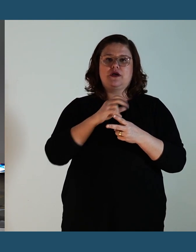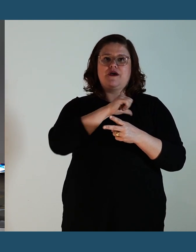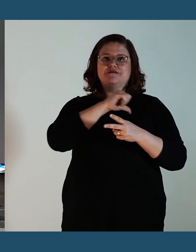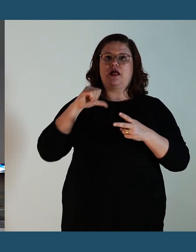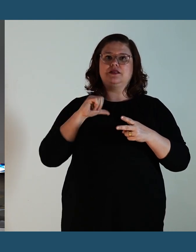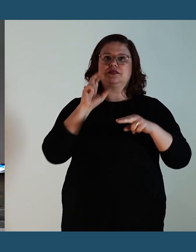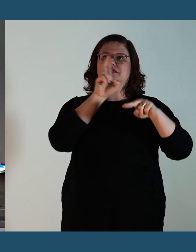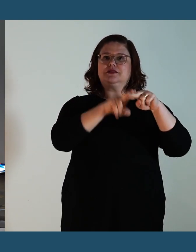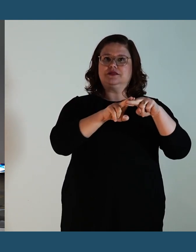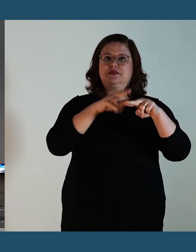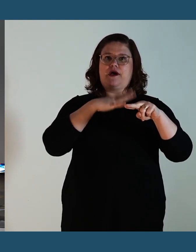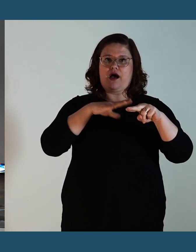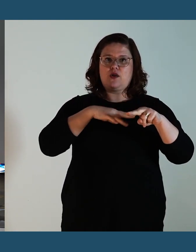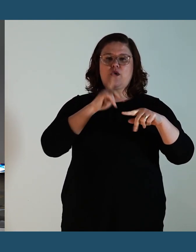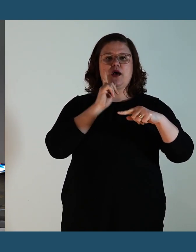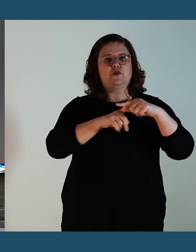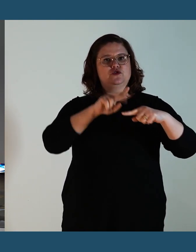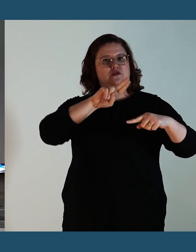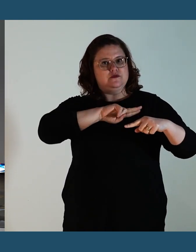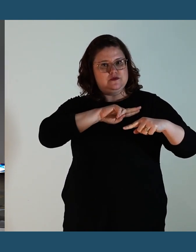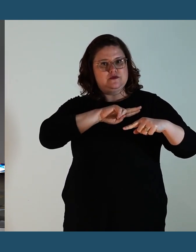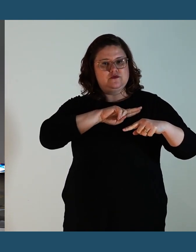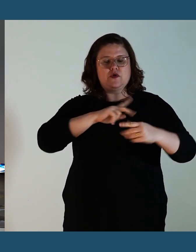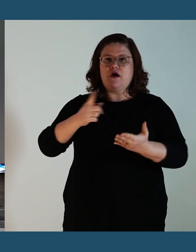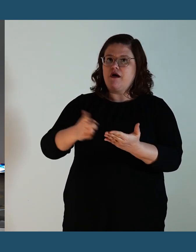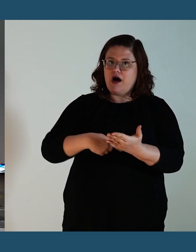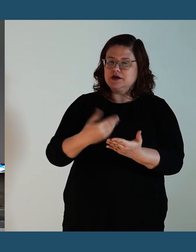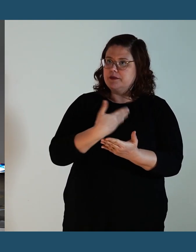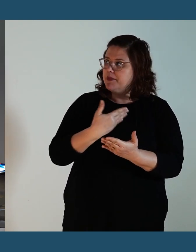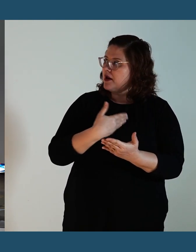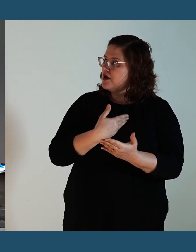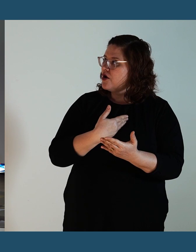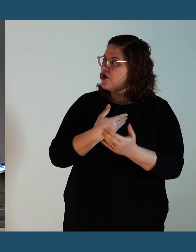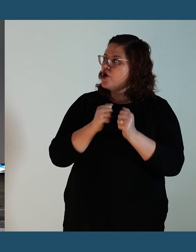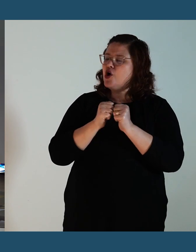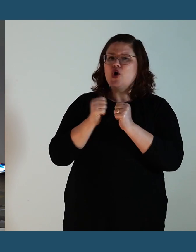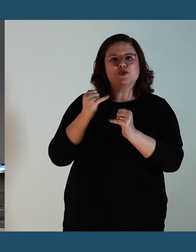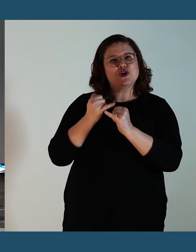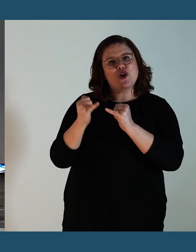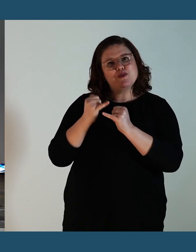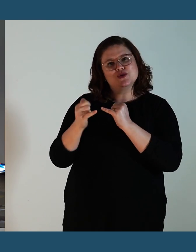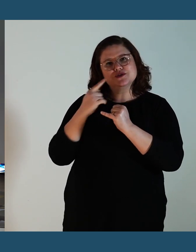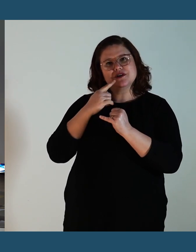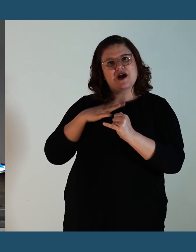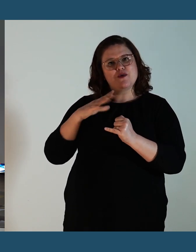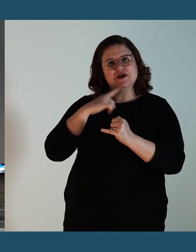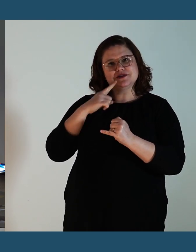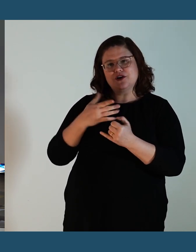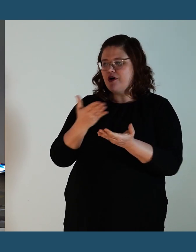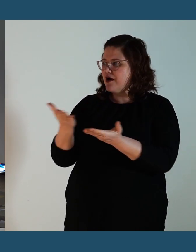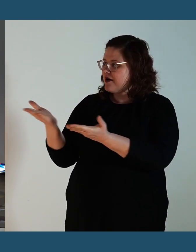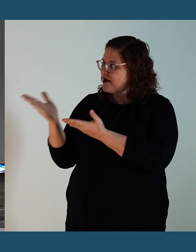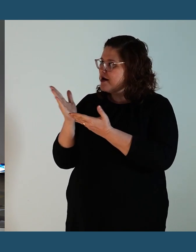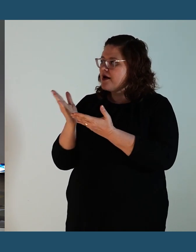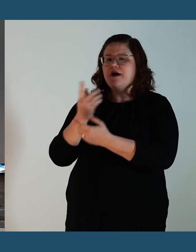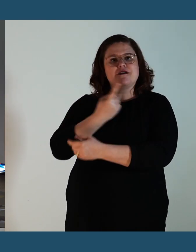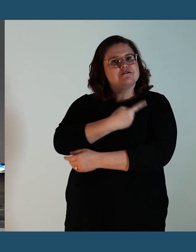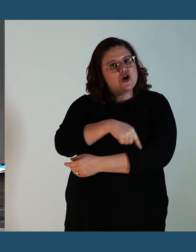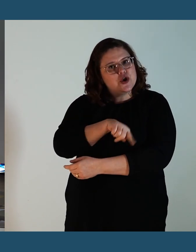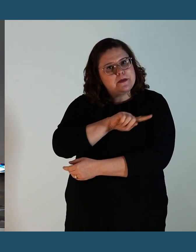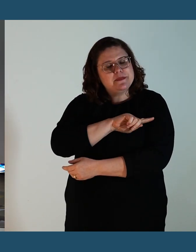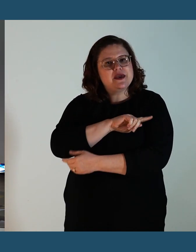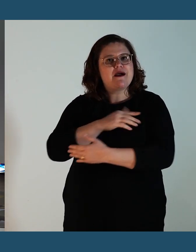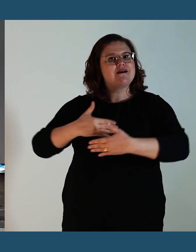valtaa ja siinä on paljon vastuuta ja teitä haastetaan. Mutta haluan kuitenkin tähän lopuksi toivottaa teille kaikille mielettömän paljon voimia